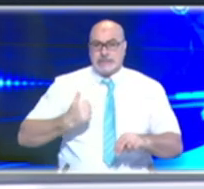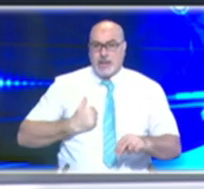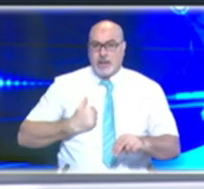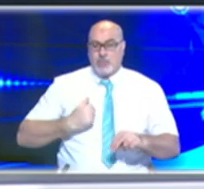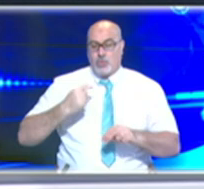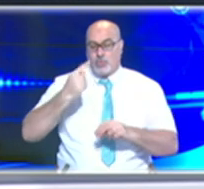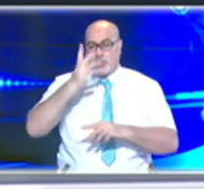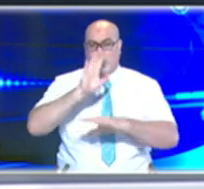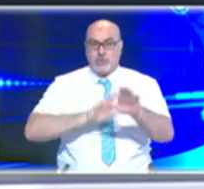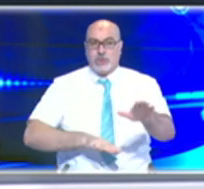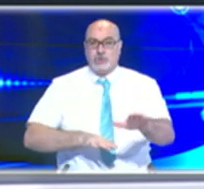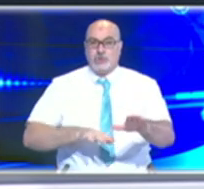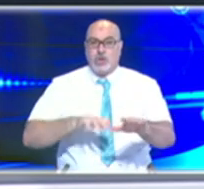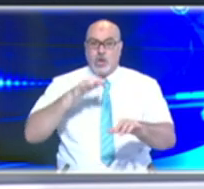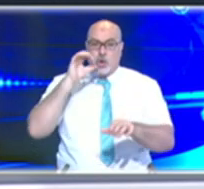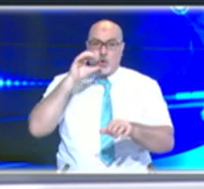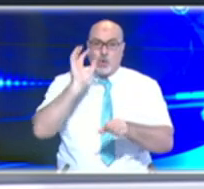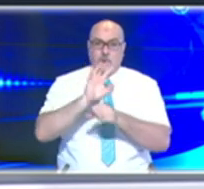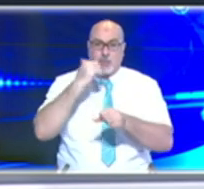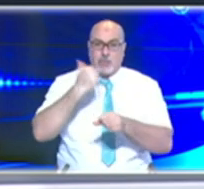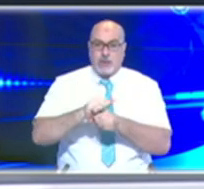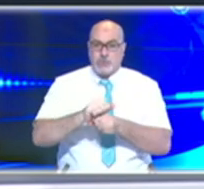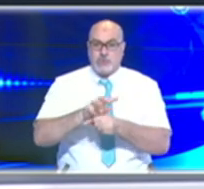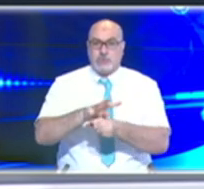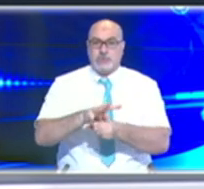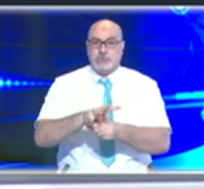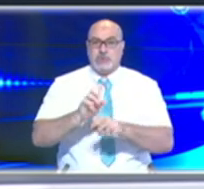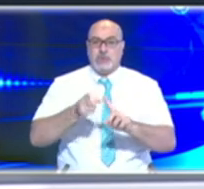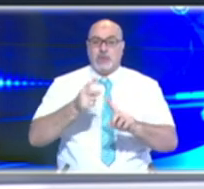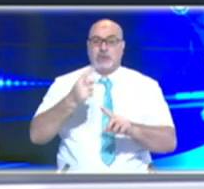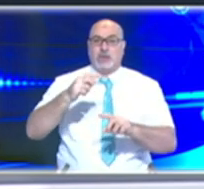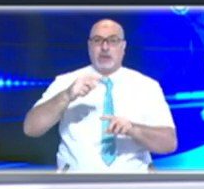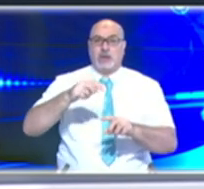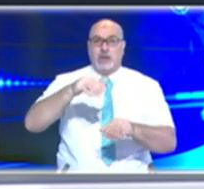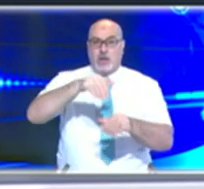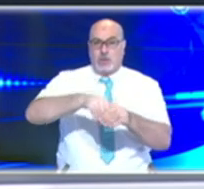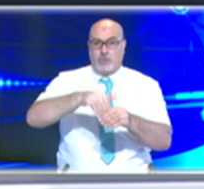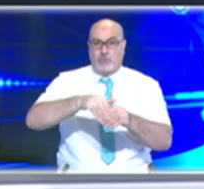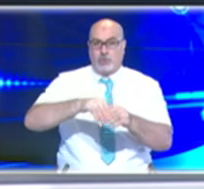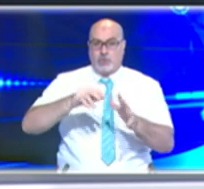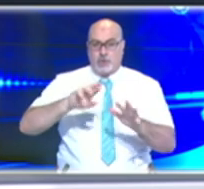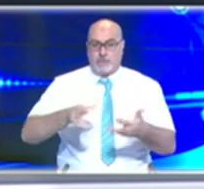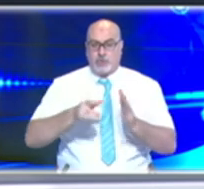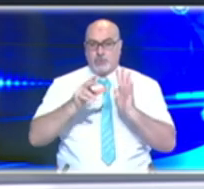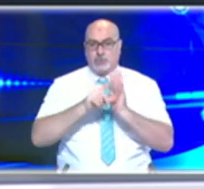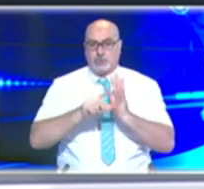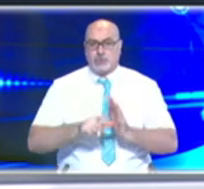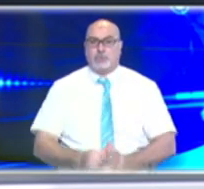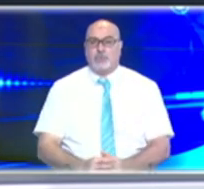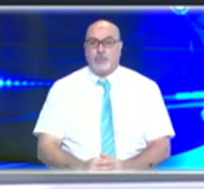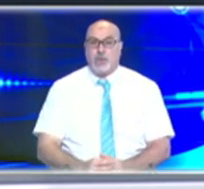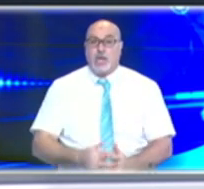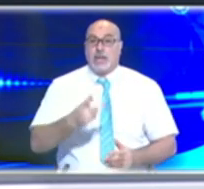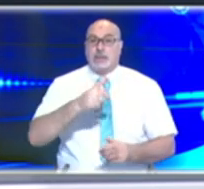للوقاية من خطر تفشي فيروس كورونا الخاص بيوم الاستفتاء على مشروع تعديل الدستور